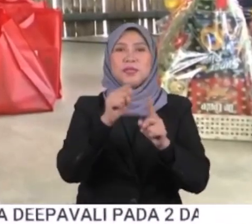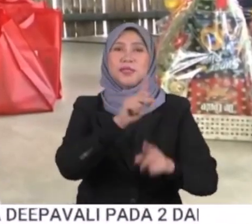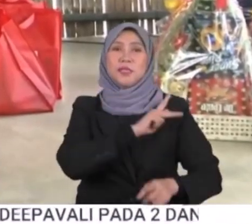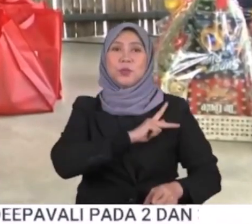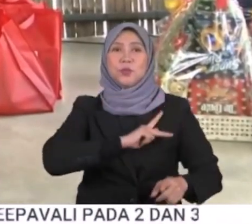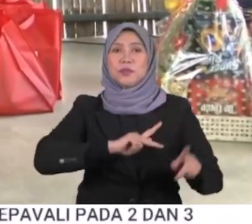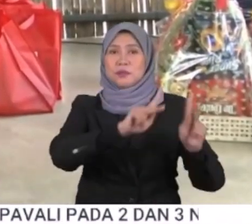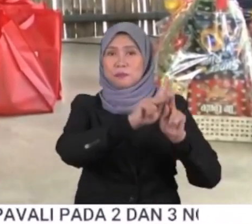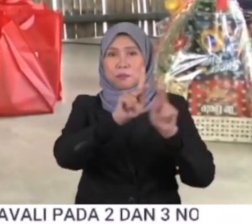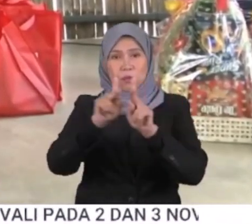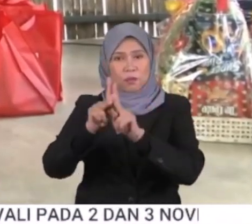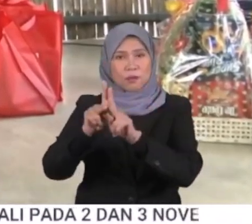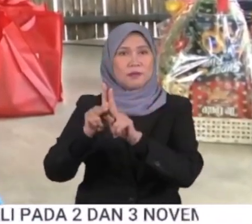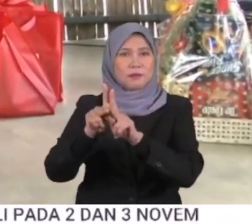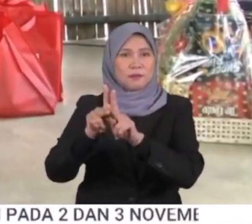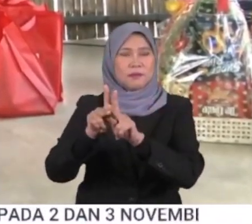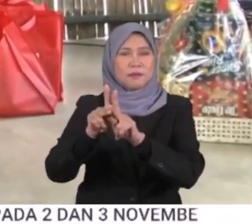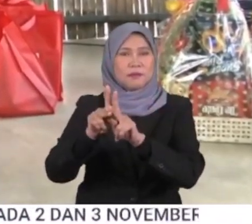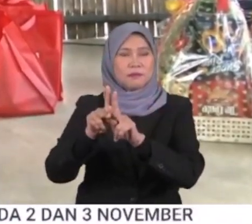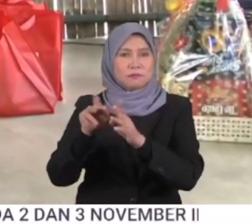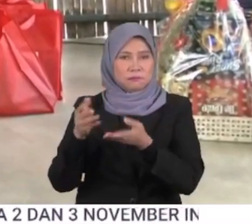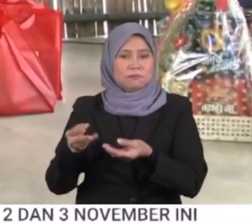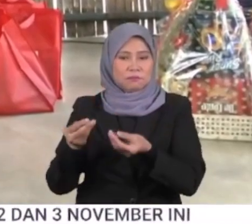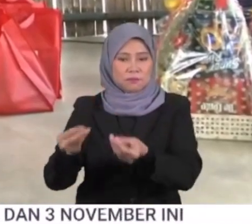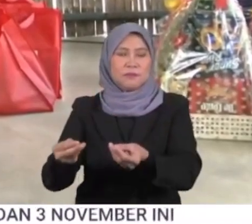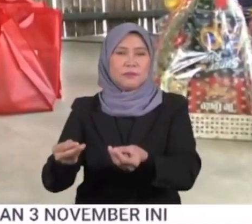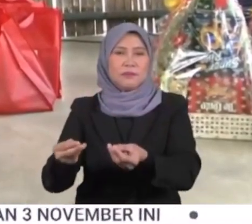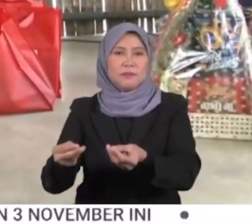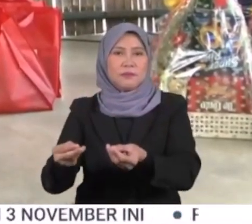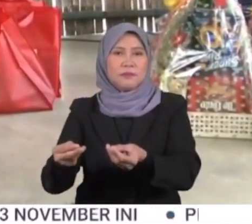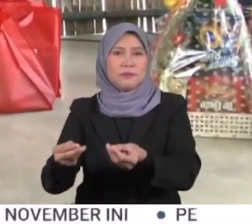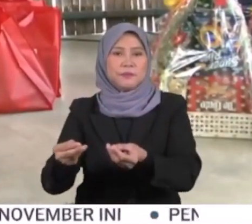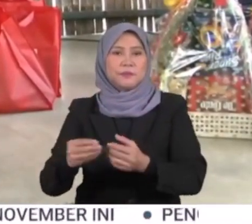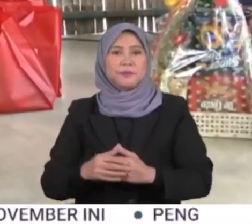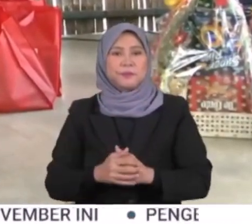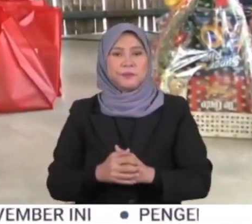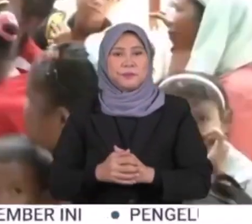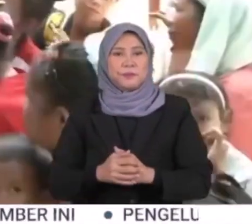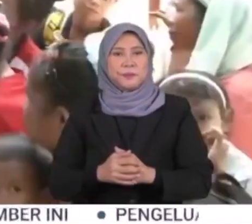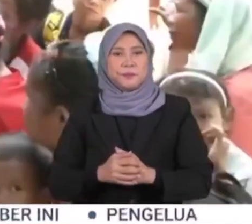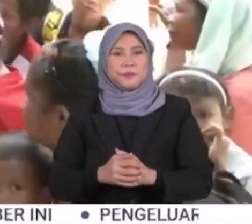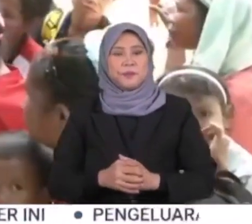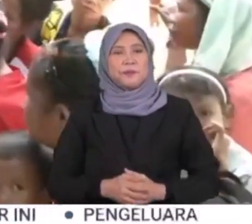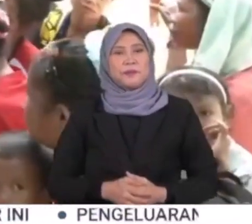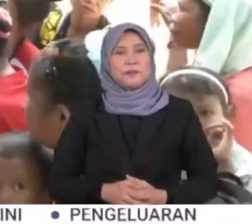Tok Pengulu atas MTL tu lah, dia khuatir nanti kalau MTL dia tak boleh masuk kan.